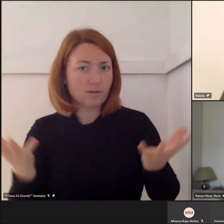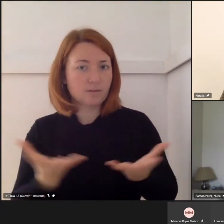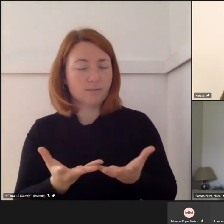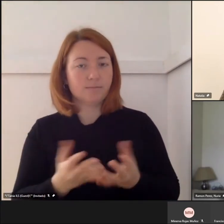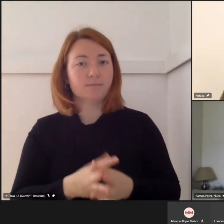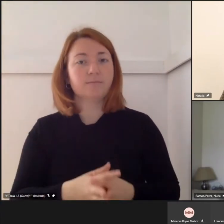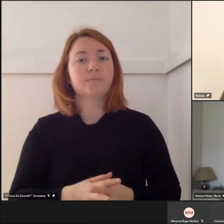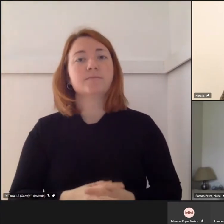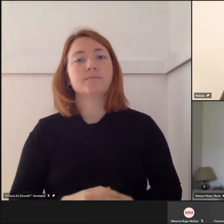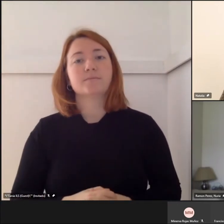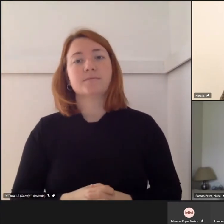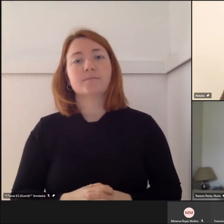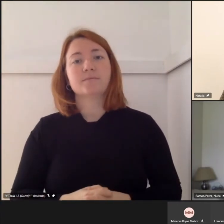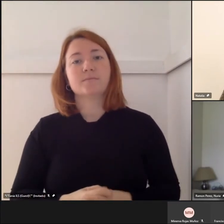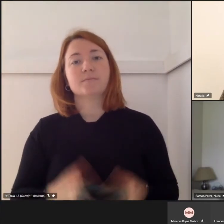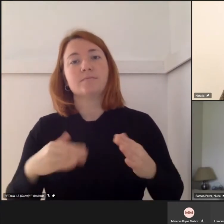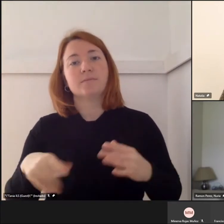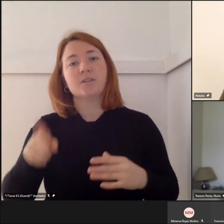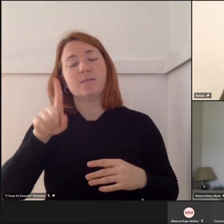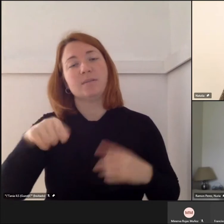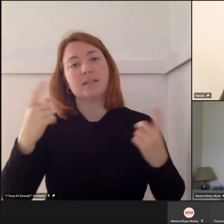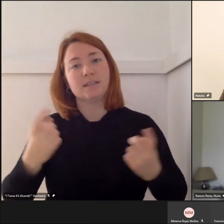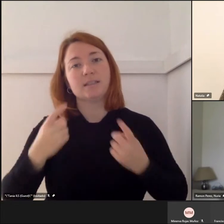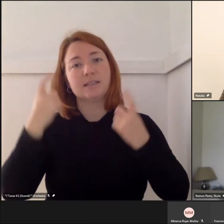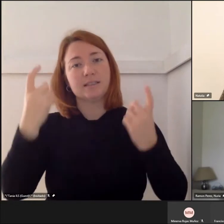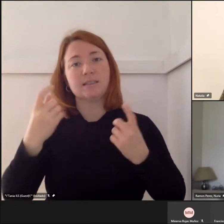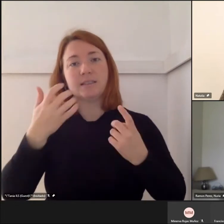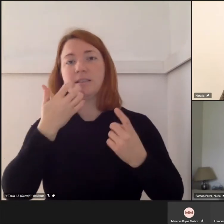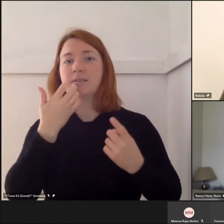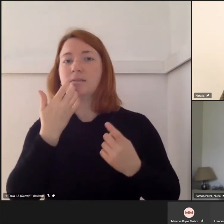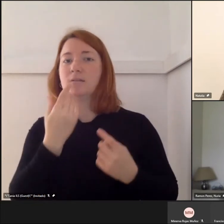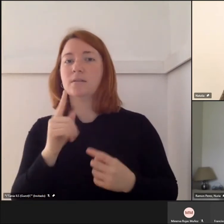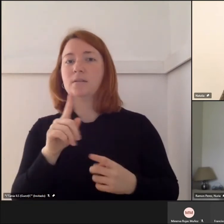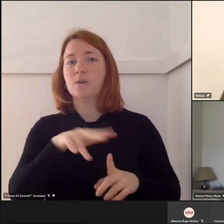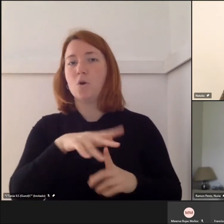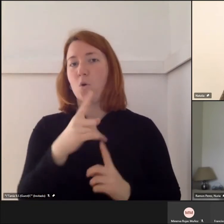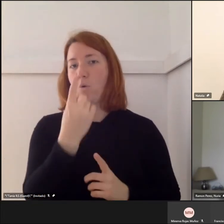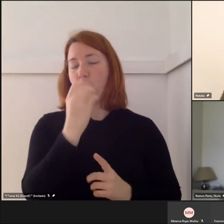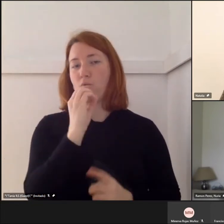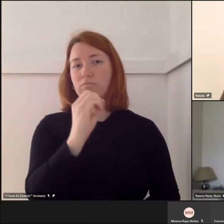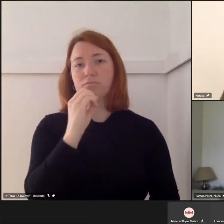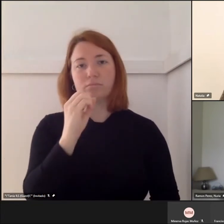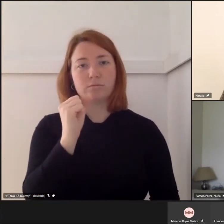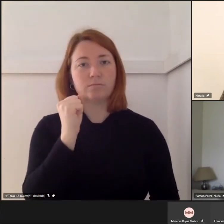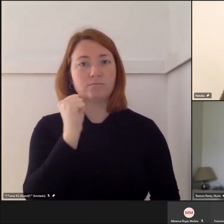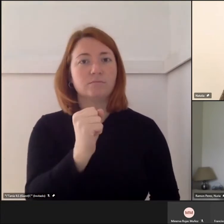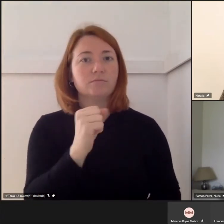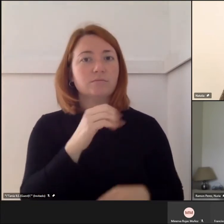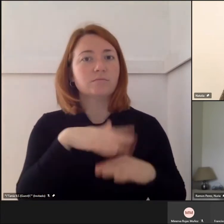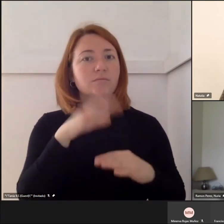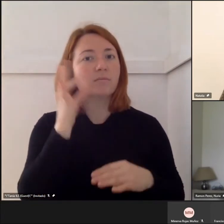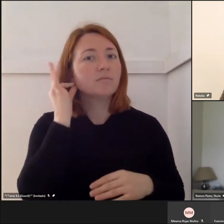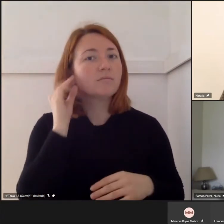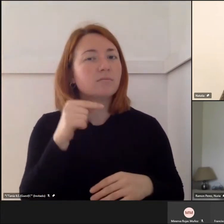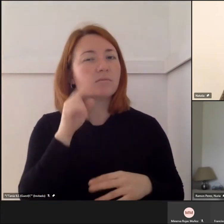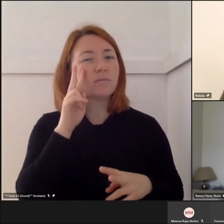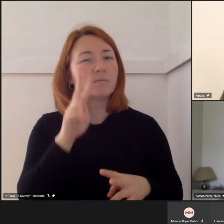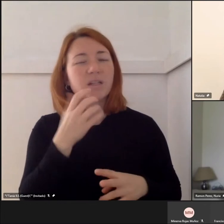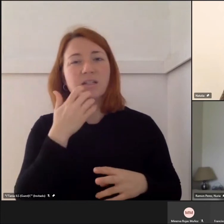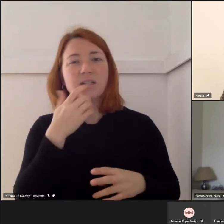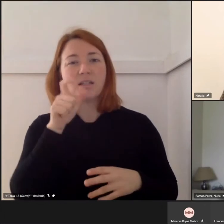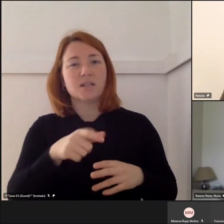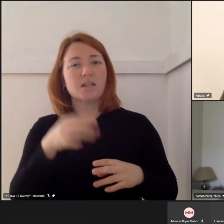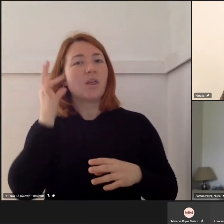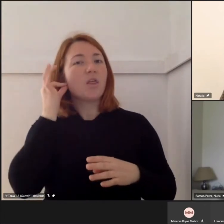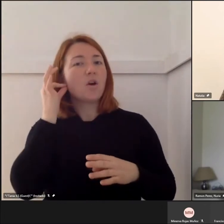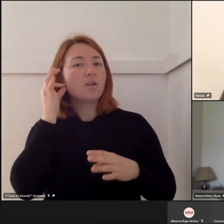aquest exercici de cada cas, en cada situació de feminicidi, veure quina ha estat la implicació dels recursos, no? Fer una anàlisi i veure si la dona havia estat